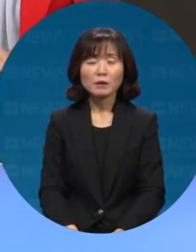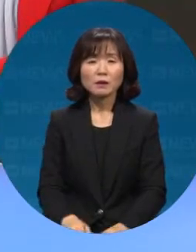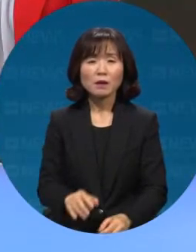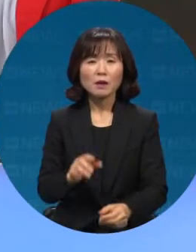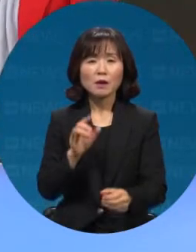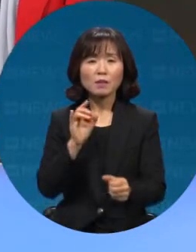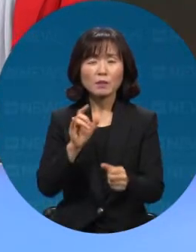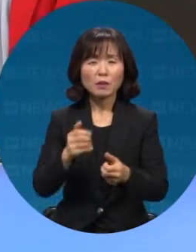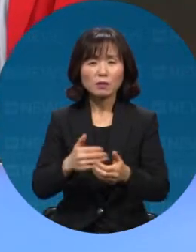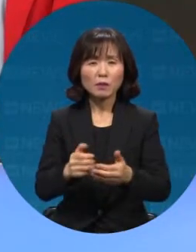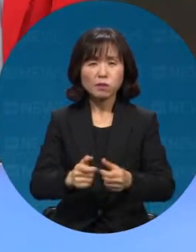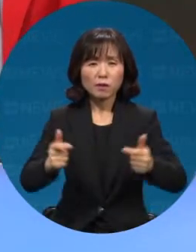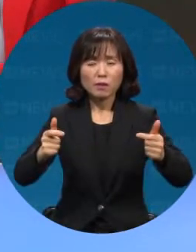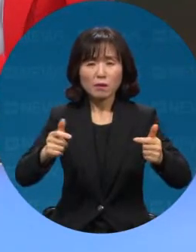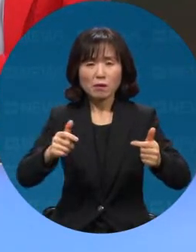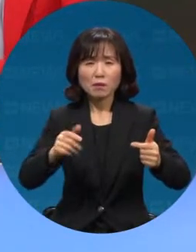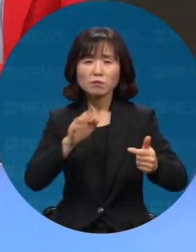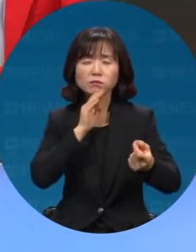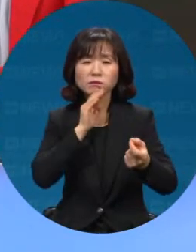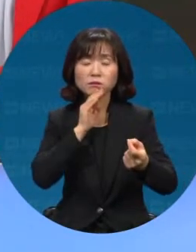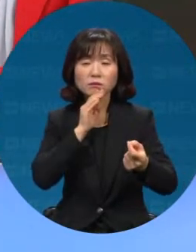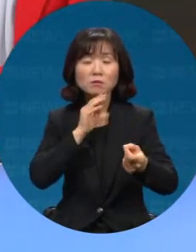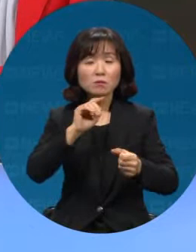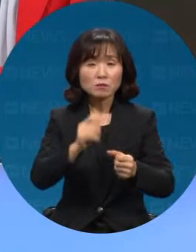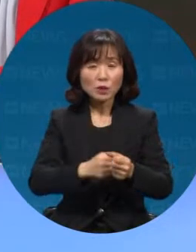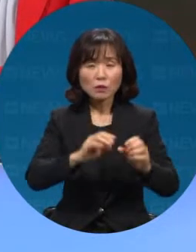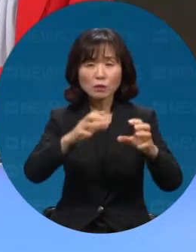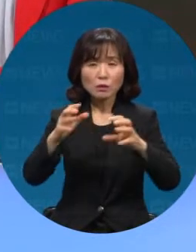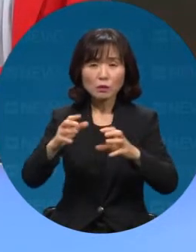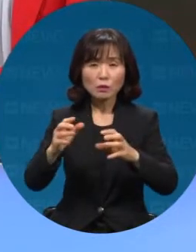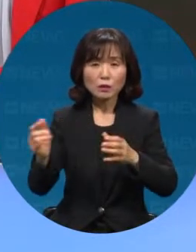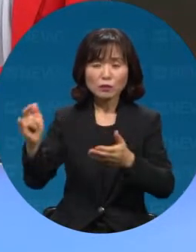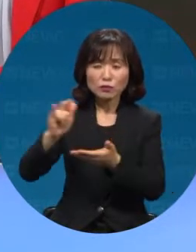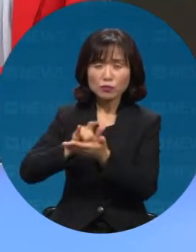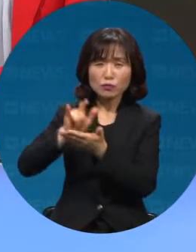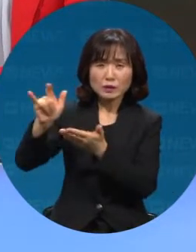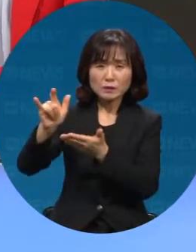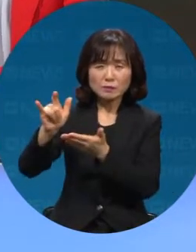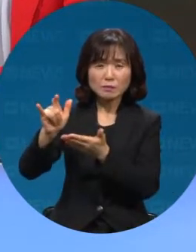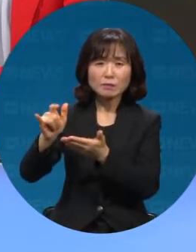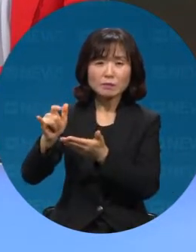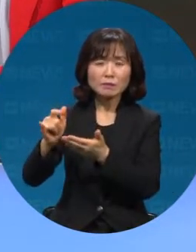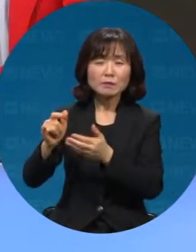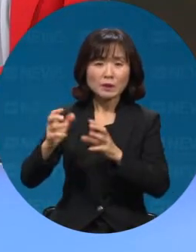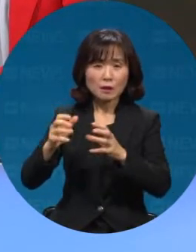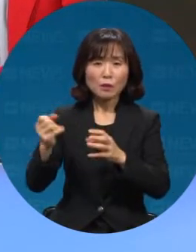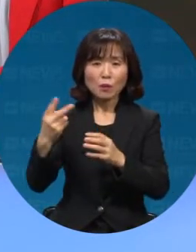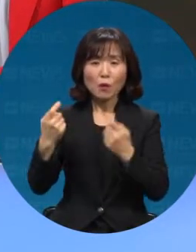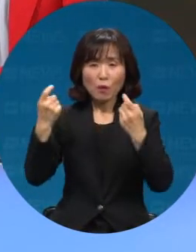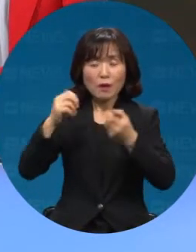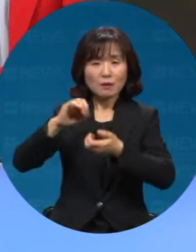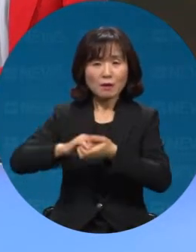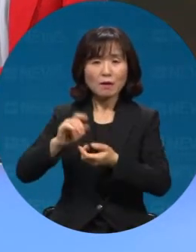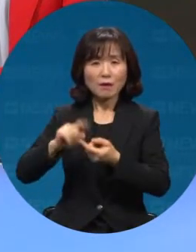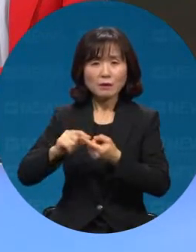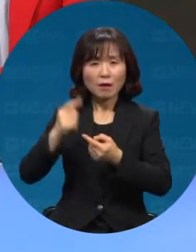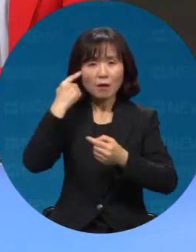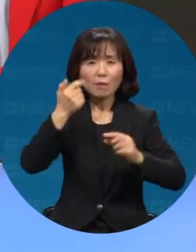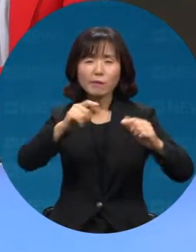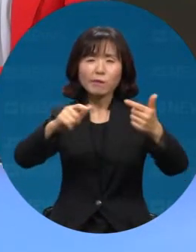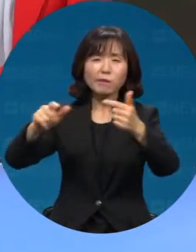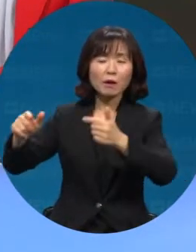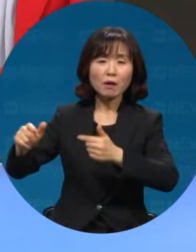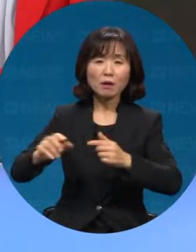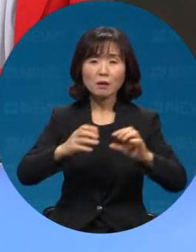증가하고 있는 게 맞는데 이러다 보니깐 확인이 국가별로 출입국 이라든가 여행 이젠 에 대한 의견이 갈리고 있지 않겠습니까 나라